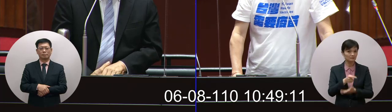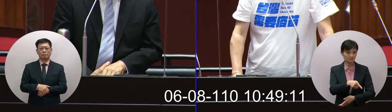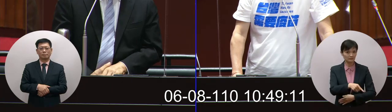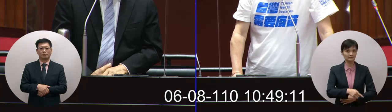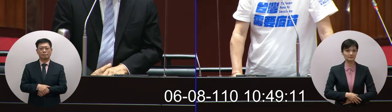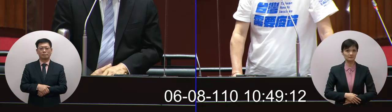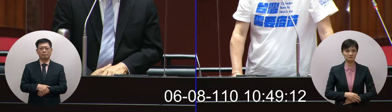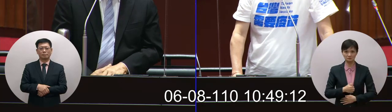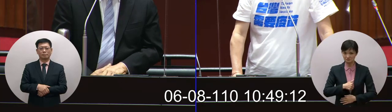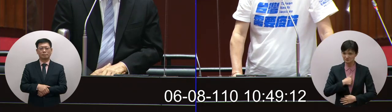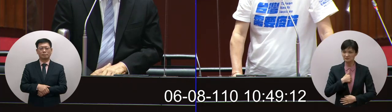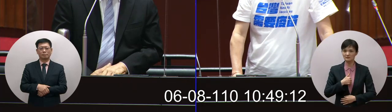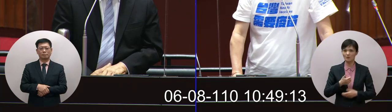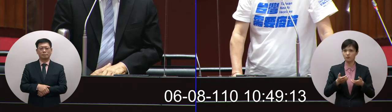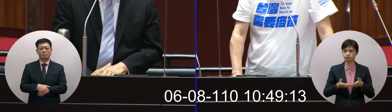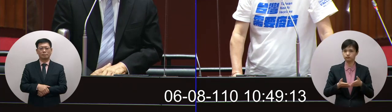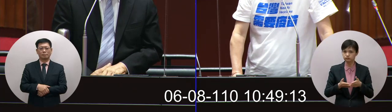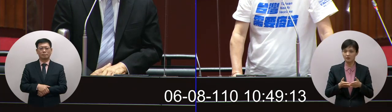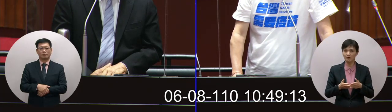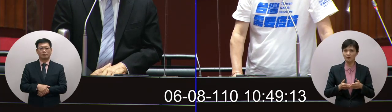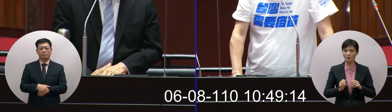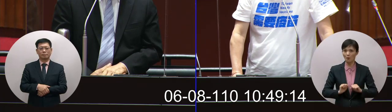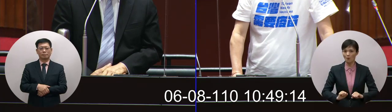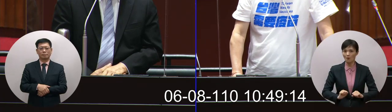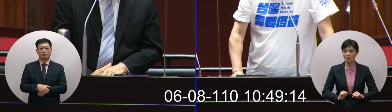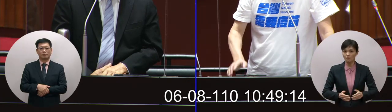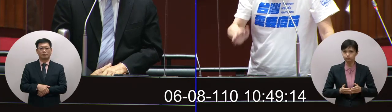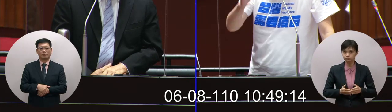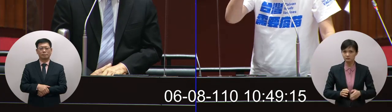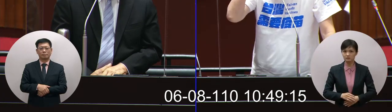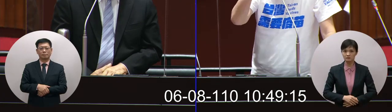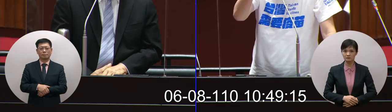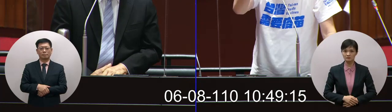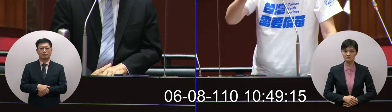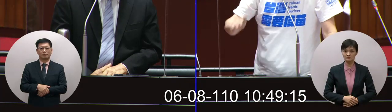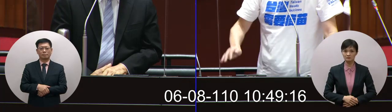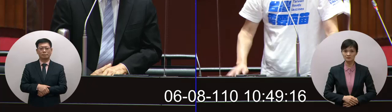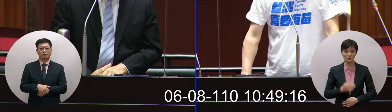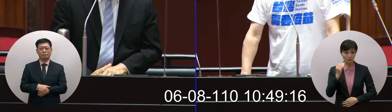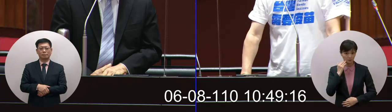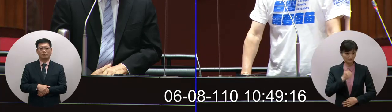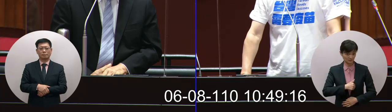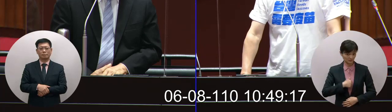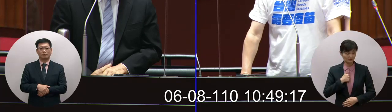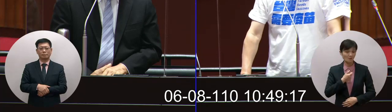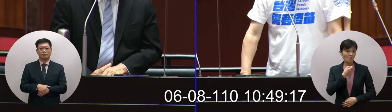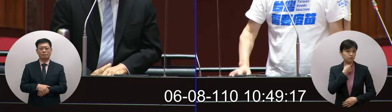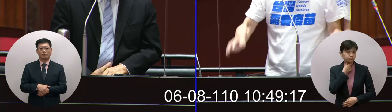生命是很重要的，院长，你如果真的想要做一件事，